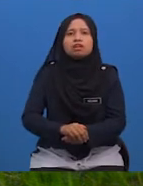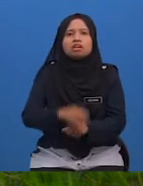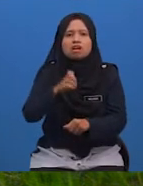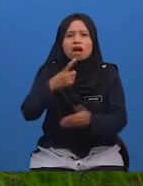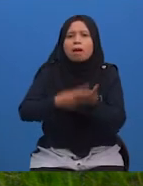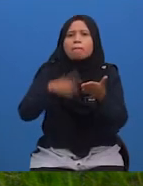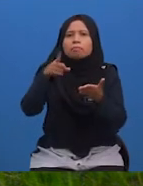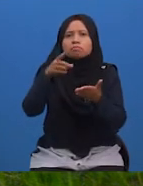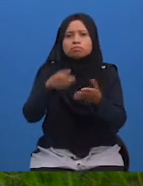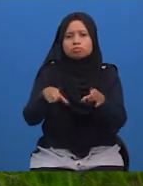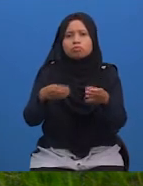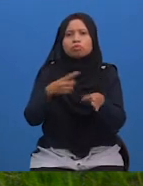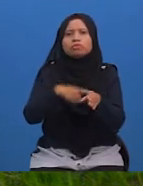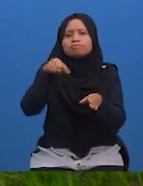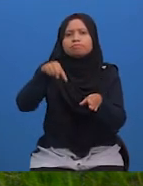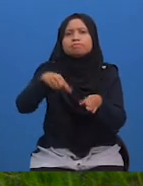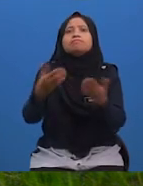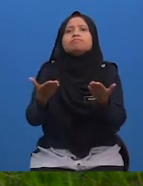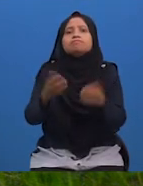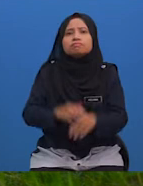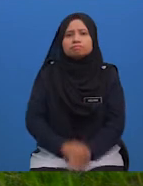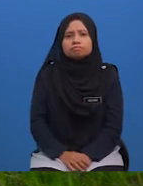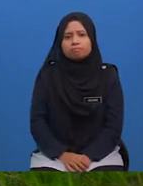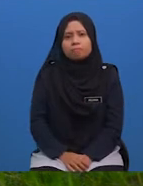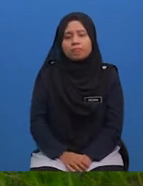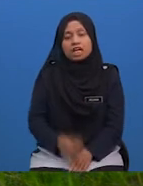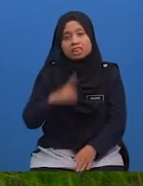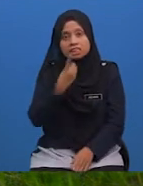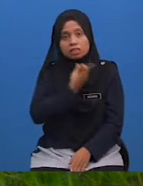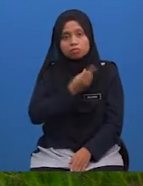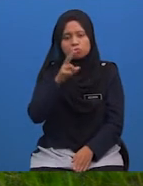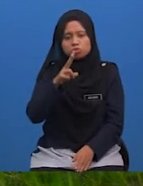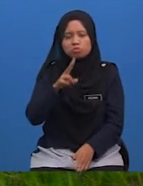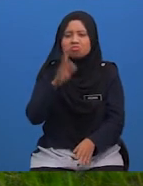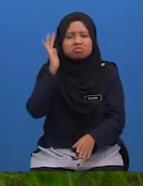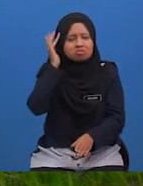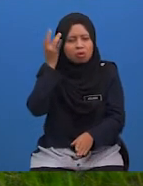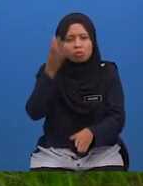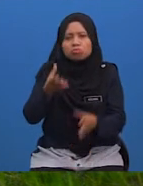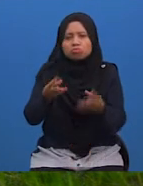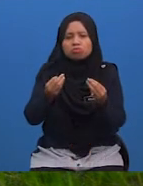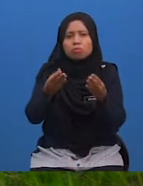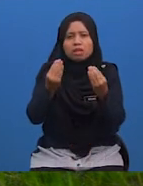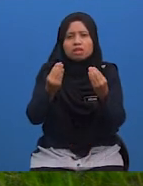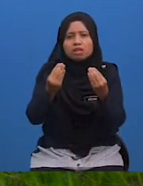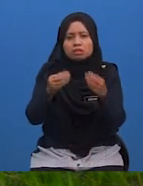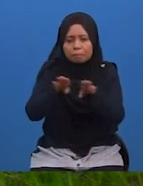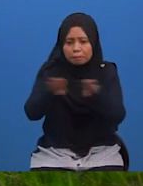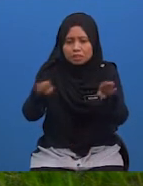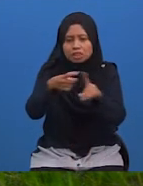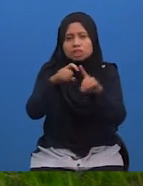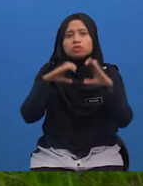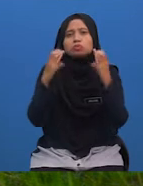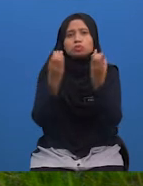yang kamu berdua sedang membuat di sini? Kami berdua tersesat sebab terpisah dari